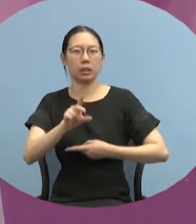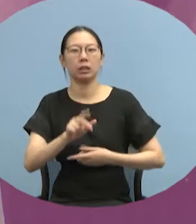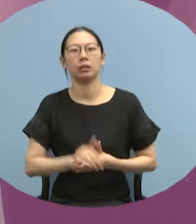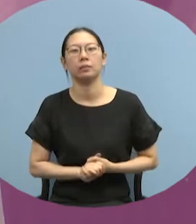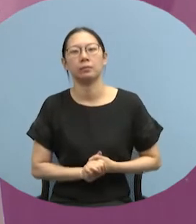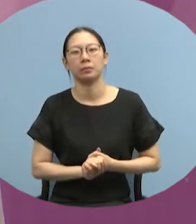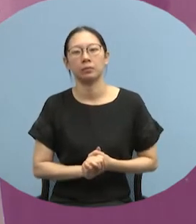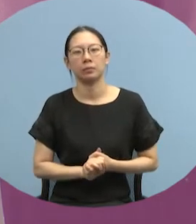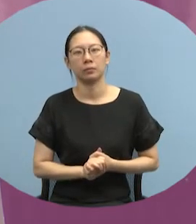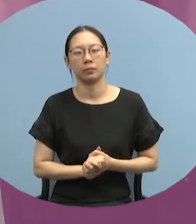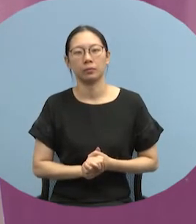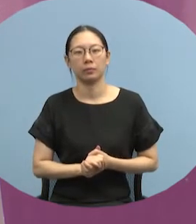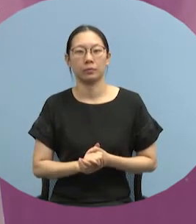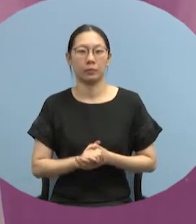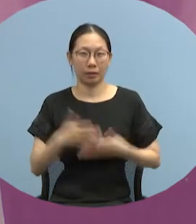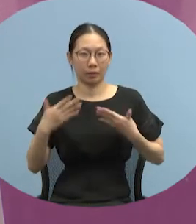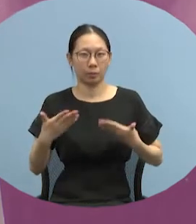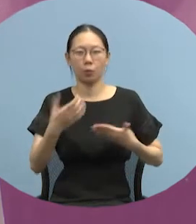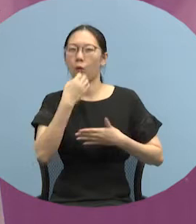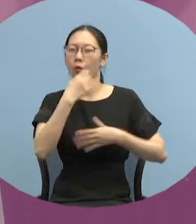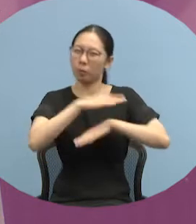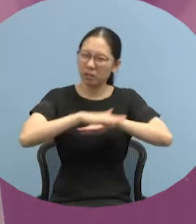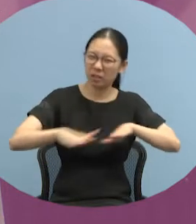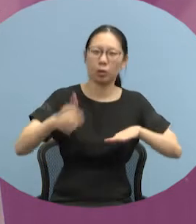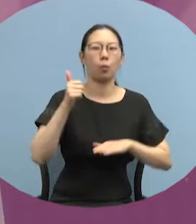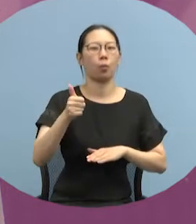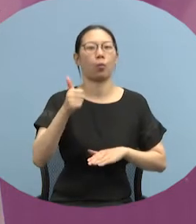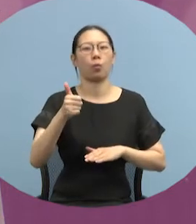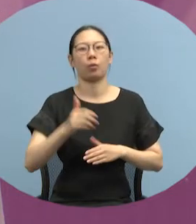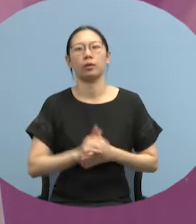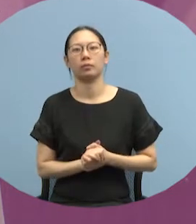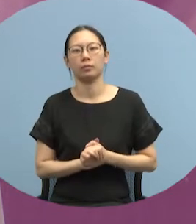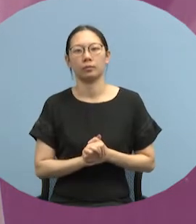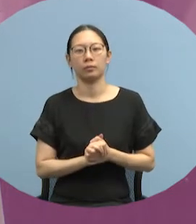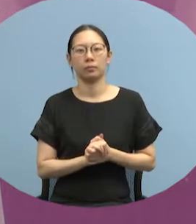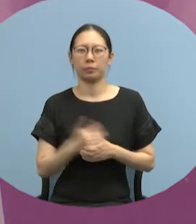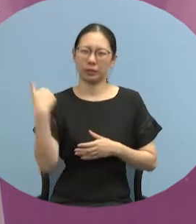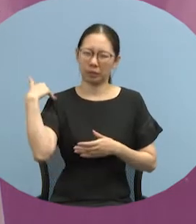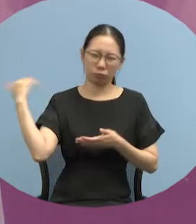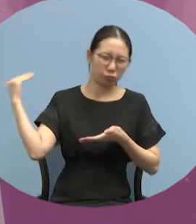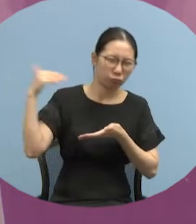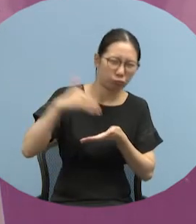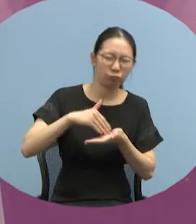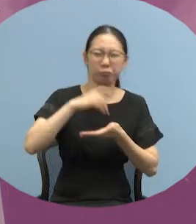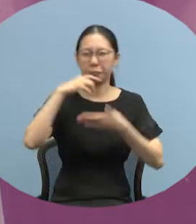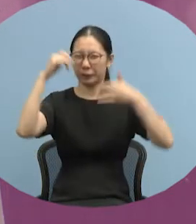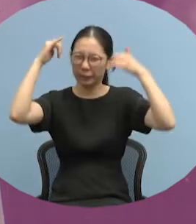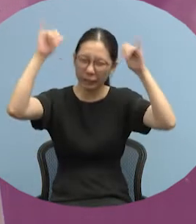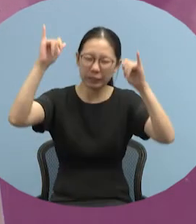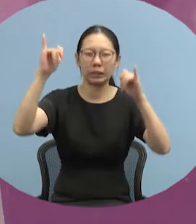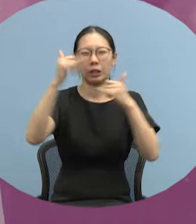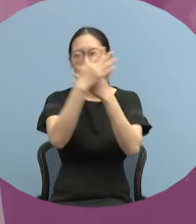在的。大家今天看到香港的治安非常之好，困擾了我們一段很長時間的暴力、起